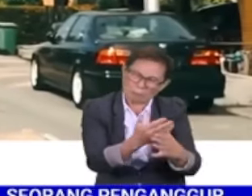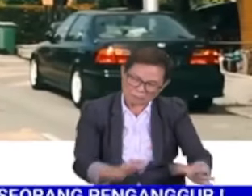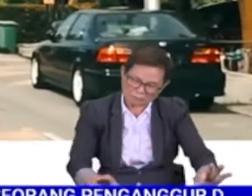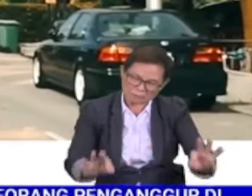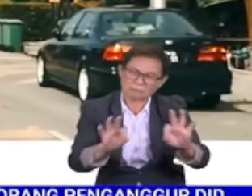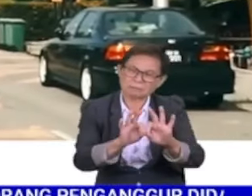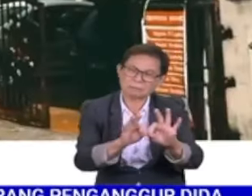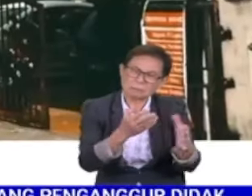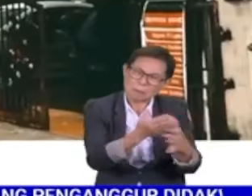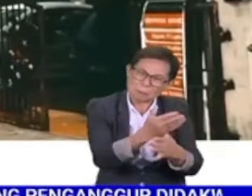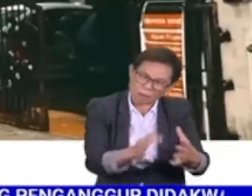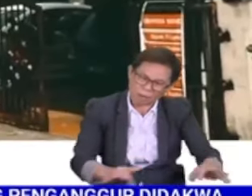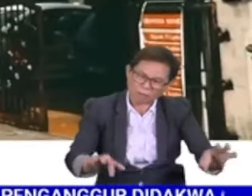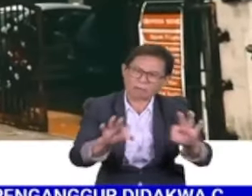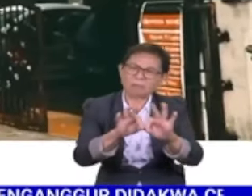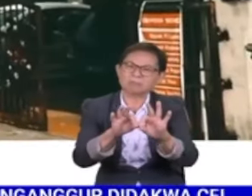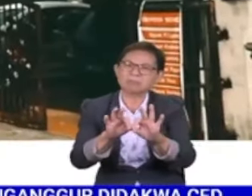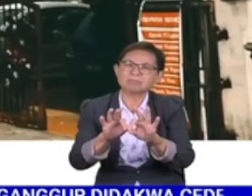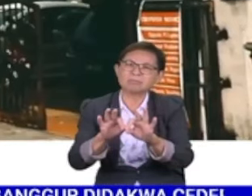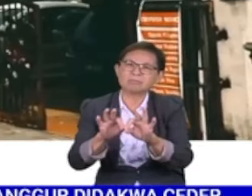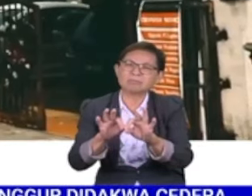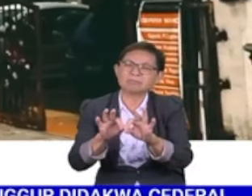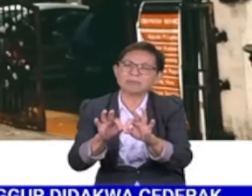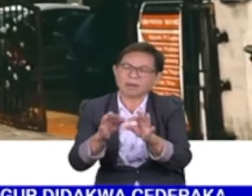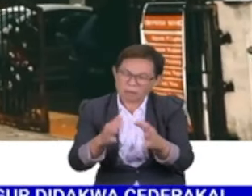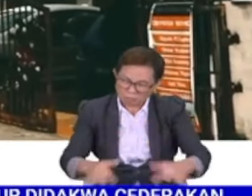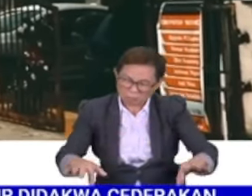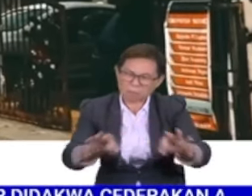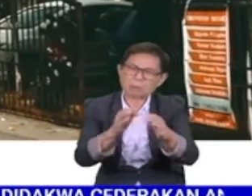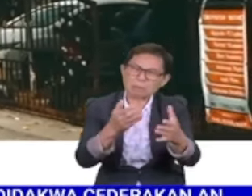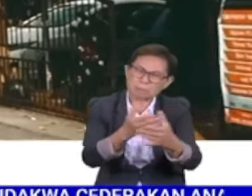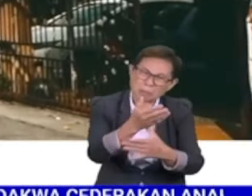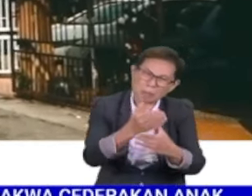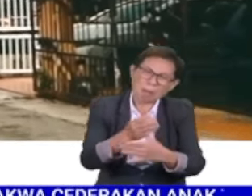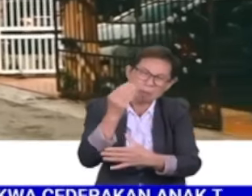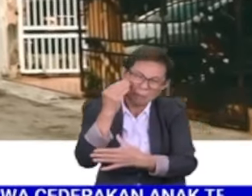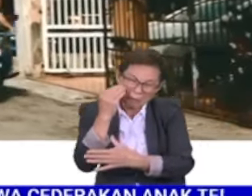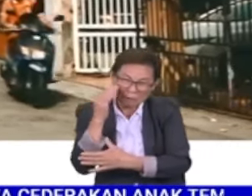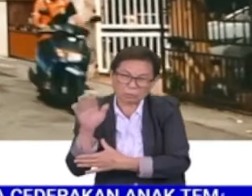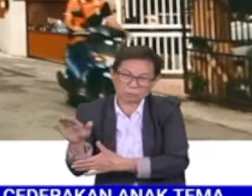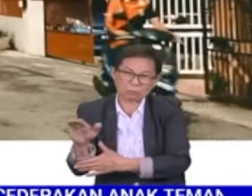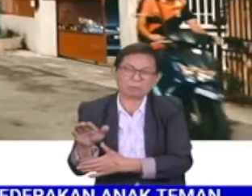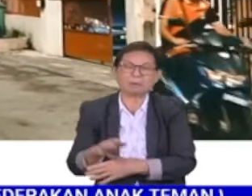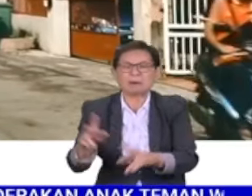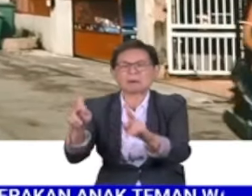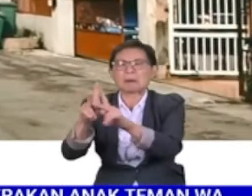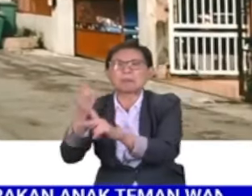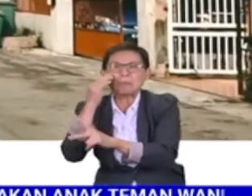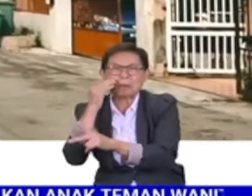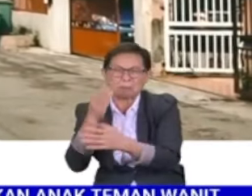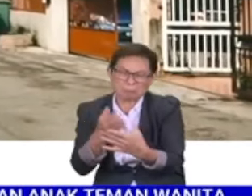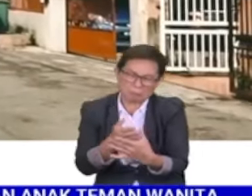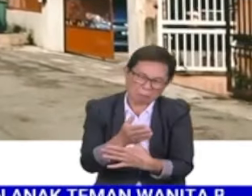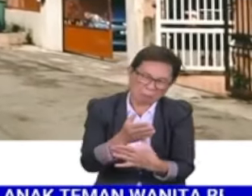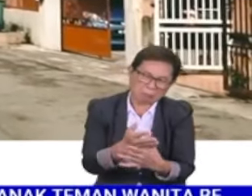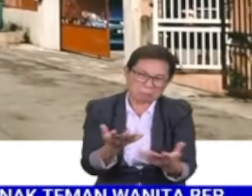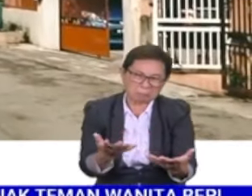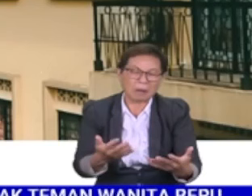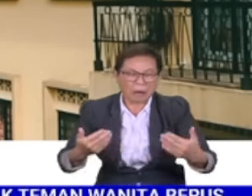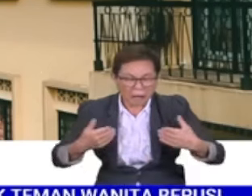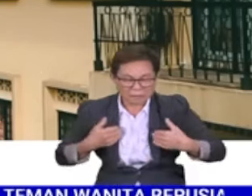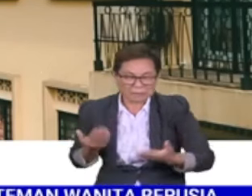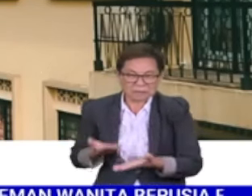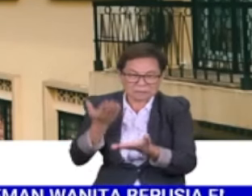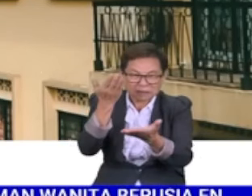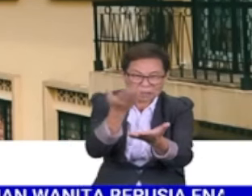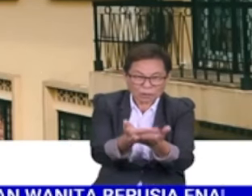kedudukan orang Melayu yang di bawah Malay Agricultural Settlement. Ada cadangan untuk mengadakan